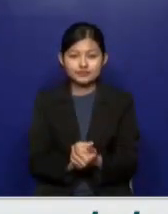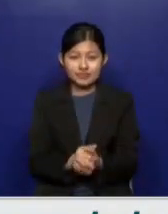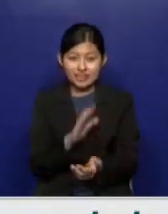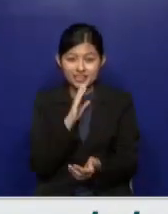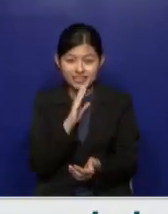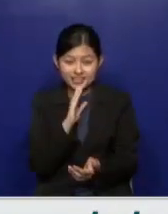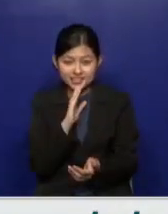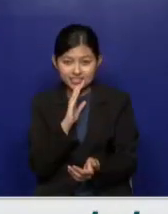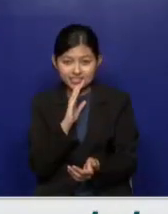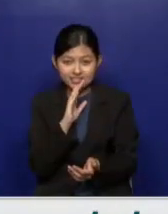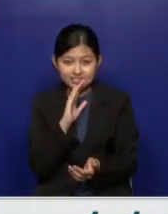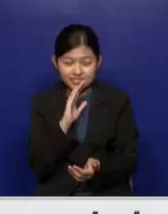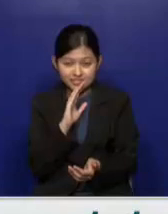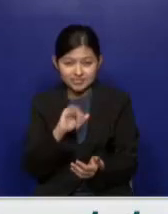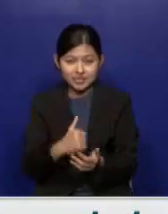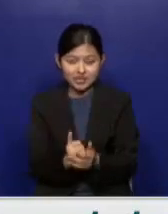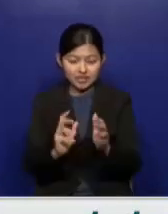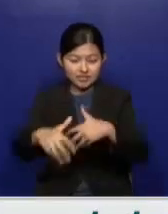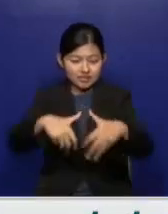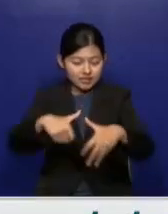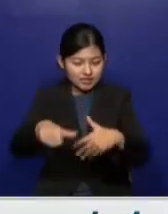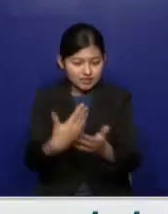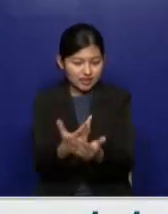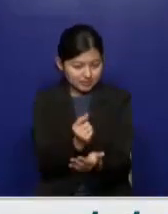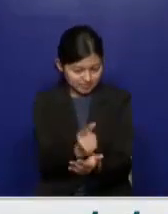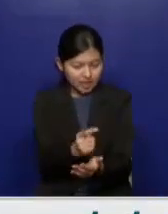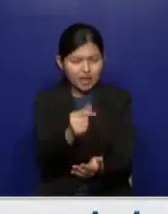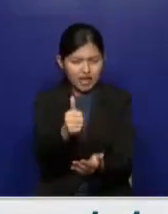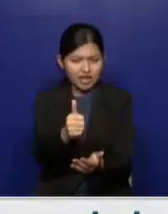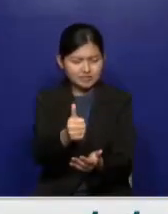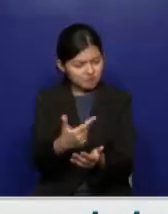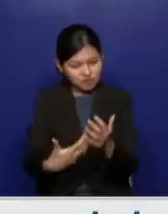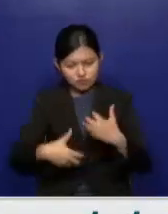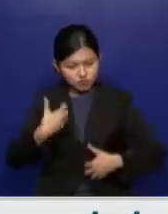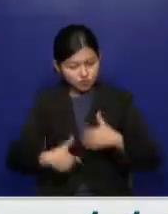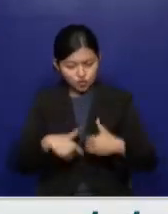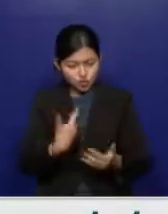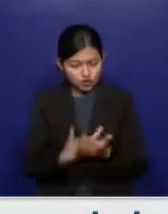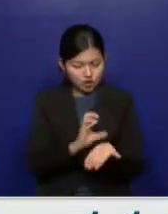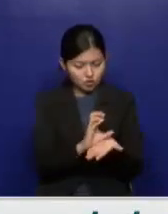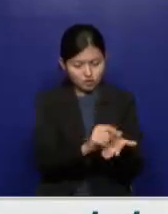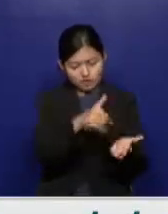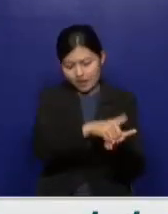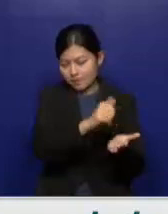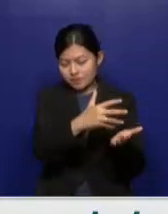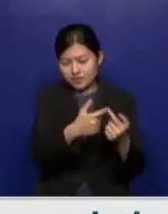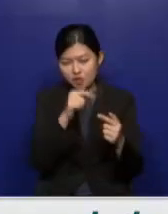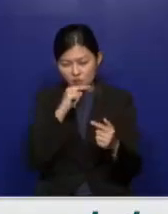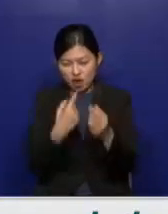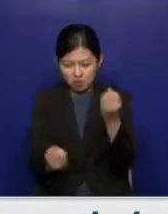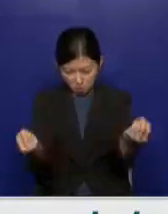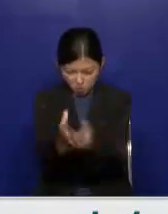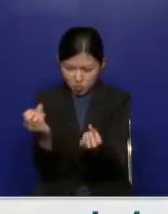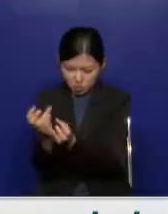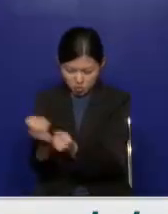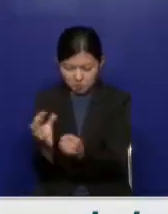นที่ท้องถิ่นจะสามารถจ่ายได้ก็อาจจะไม่เดือดร้อนงบกลางแต่ถ้าจำนวนเยอะก็จะเดือดร้อนในส่ว